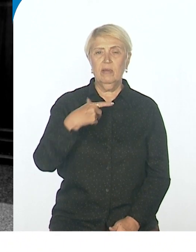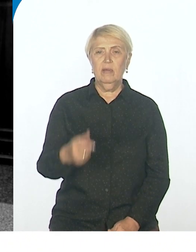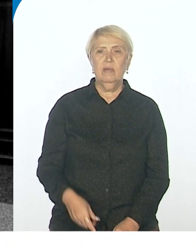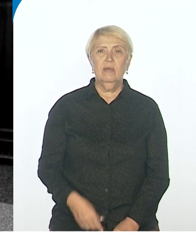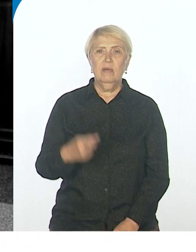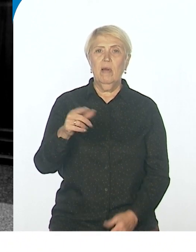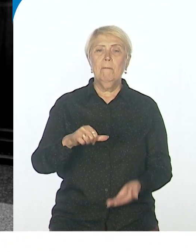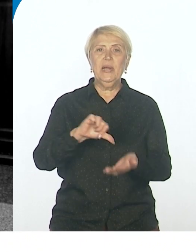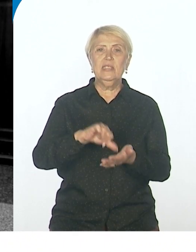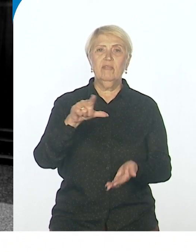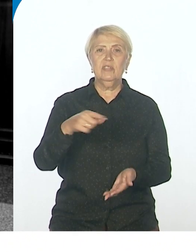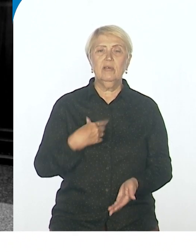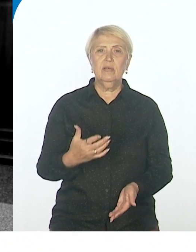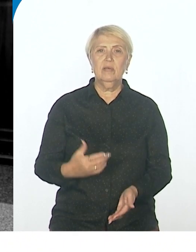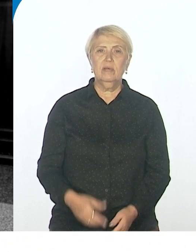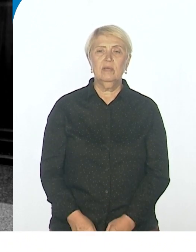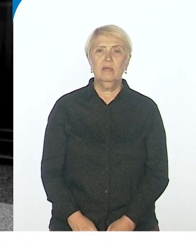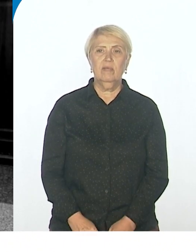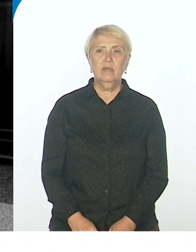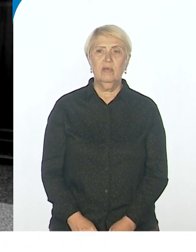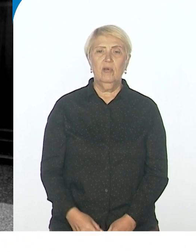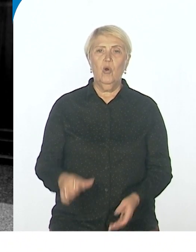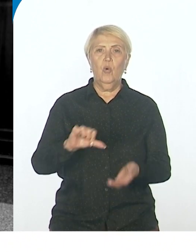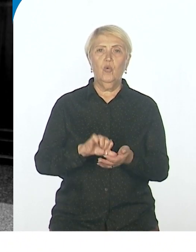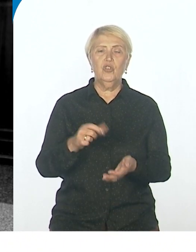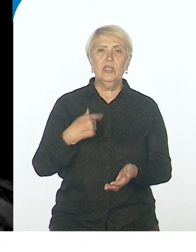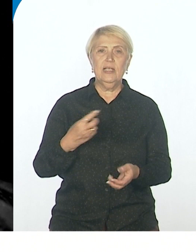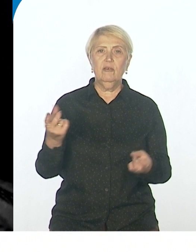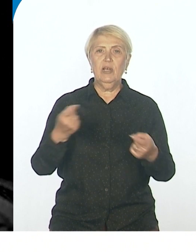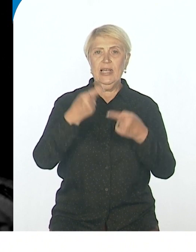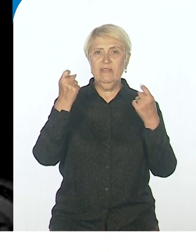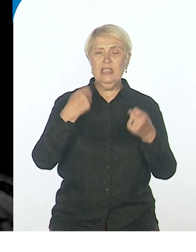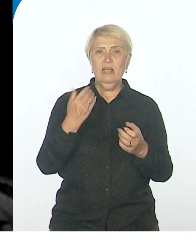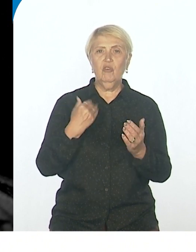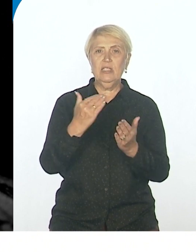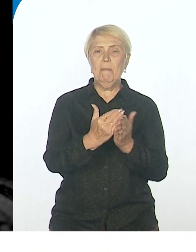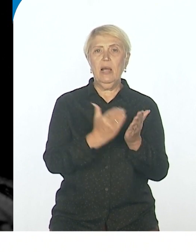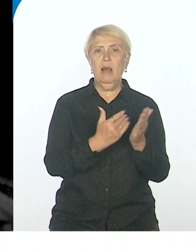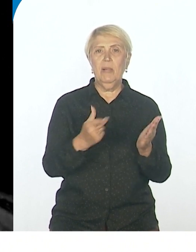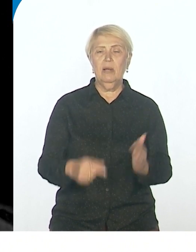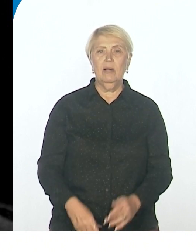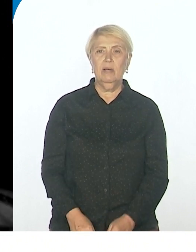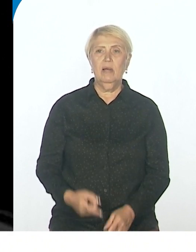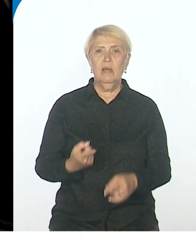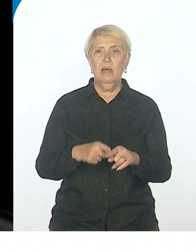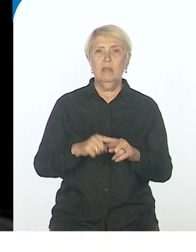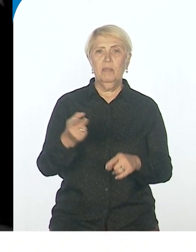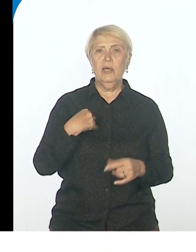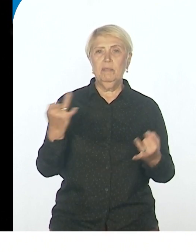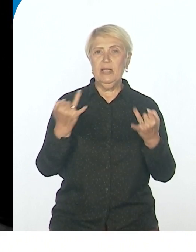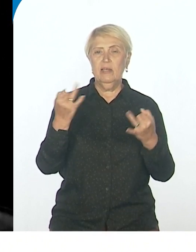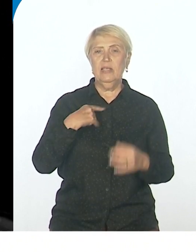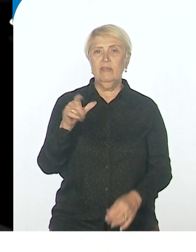человек представился экстрасенсом, участником известной программы. Оказалось, сторонники кандидата поинтересовались у людей,